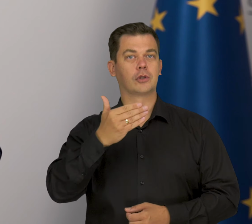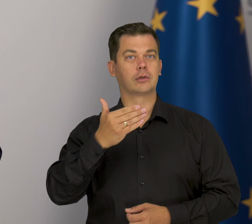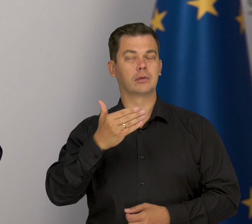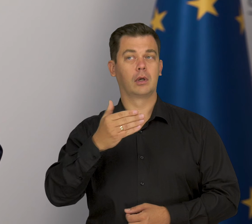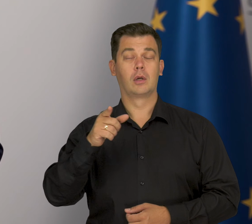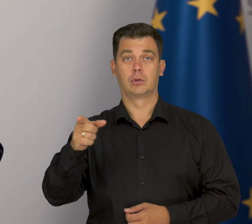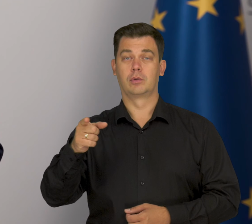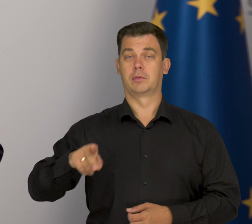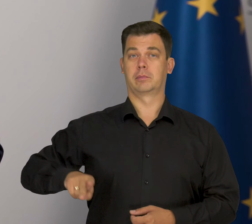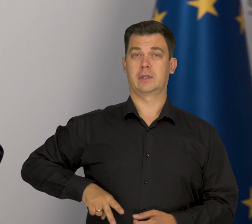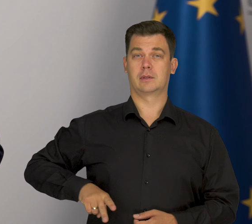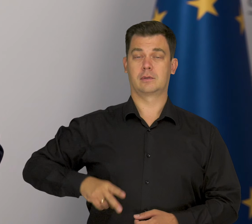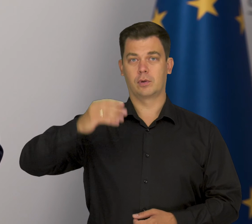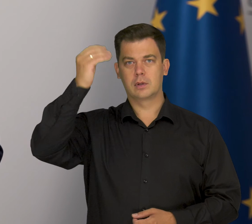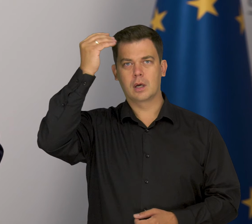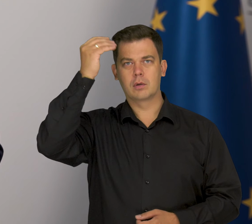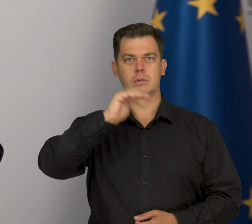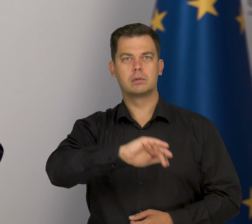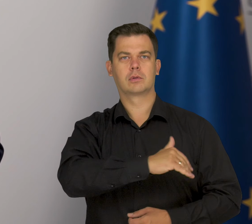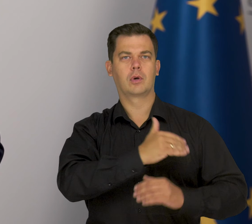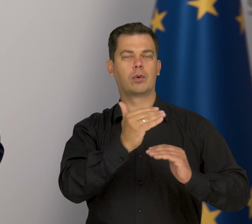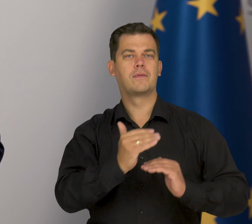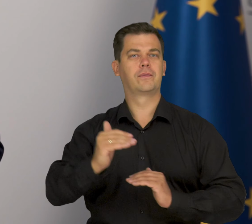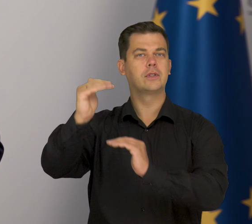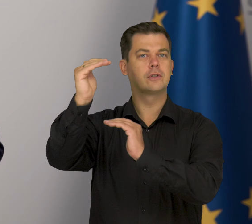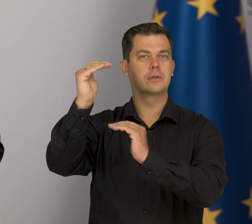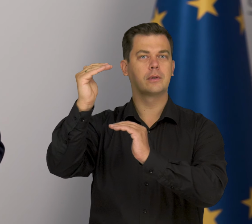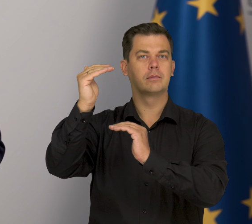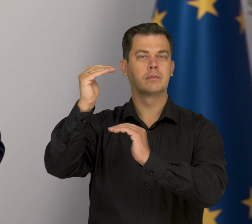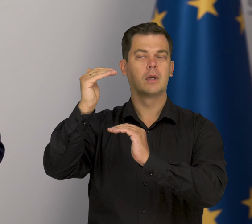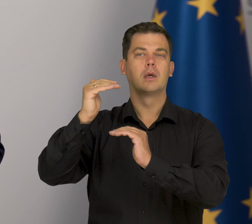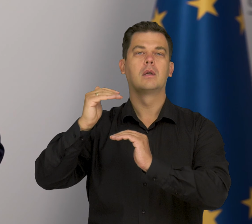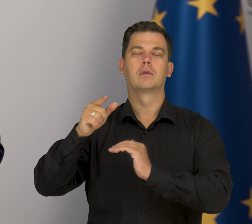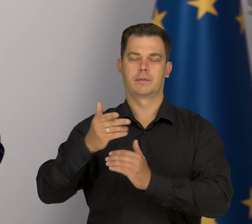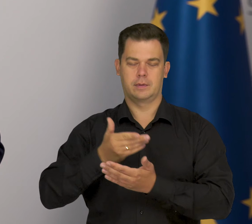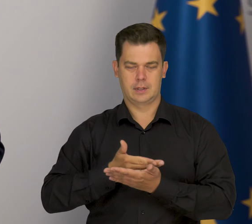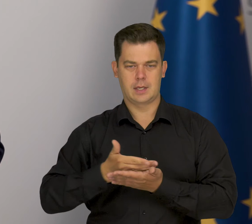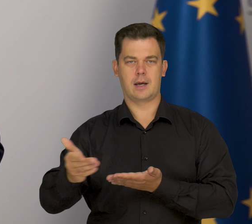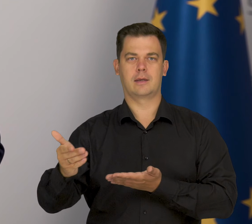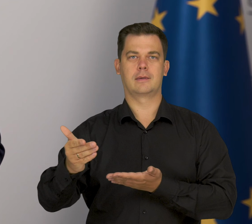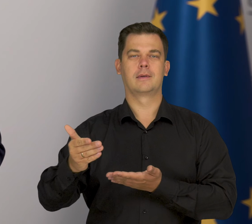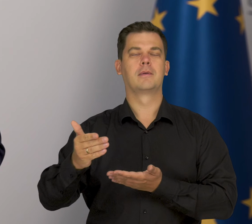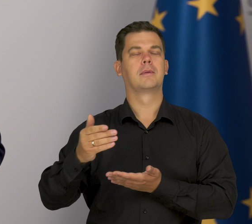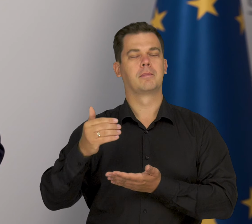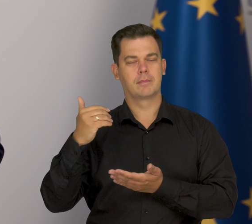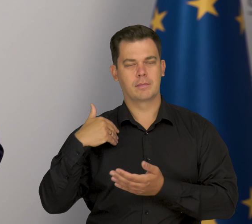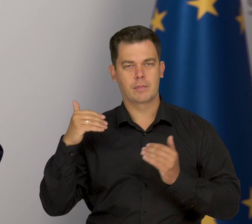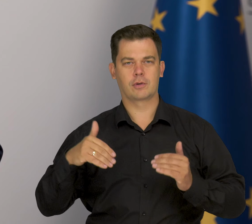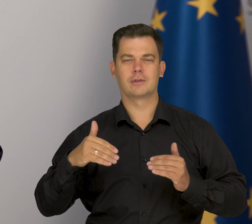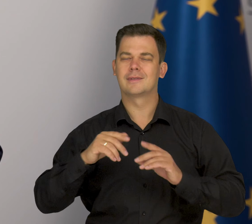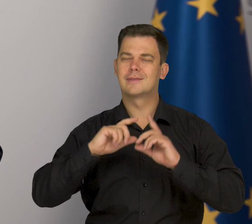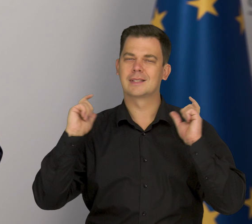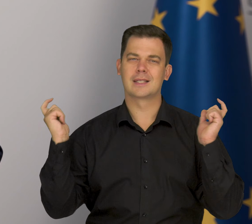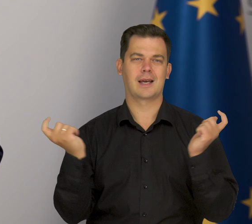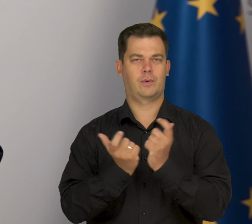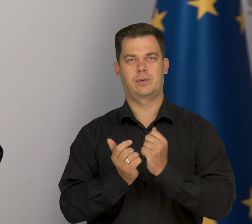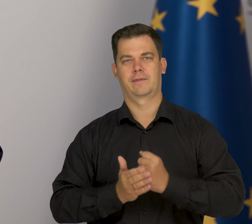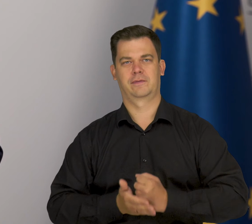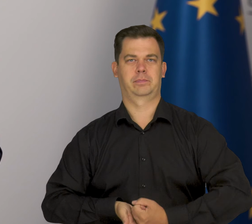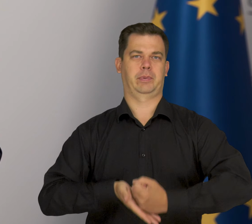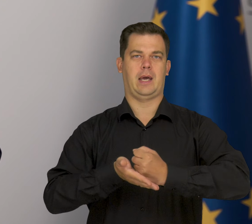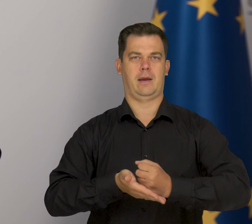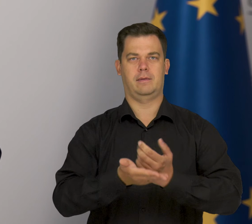Gwarantuję, że ze strony Ministerstwa Nauki i Szkolnictwa Wyższego nadal mogą Państwo liczyć na pełne